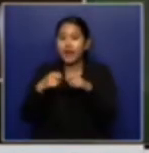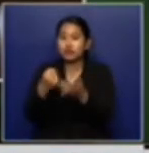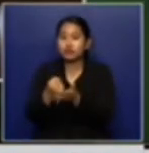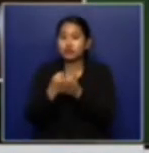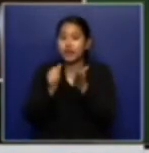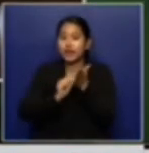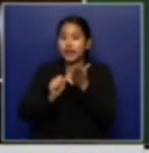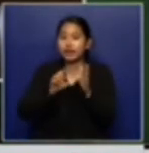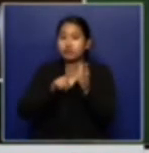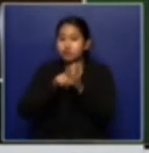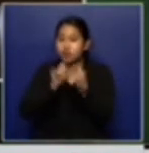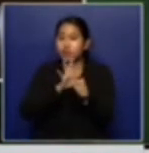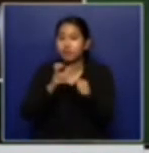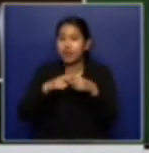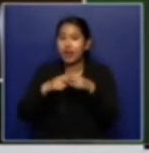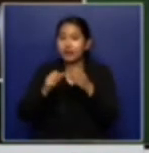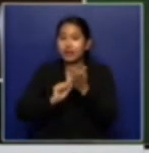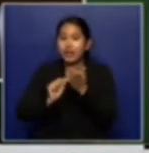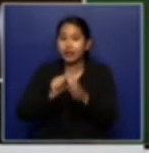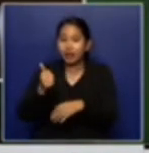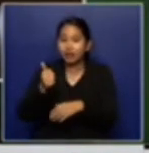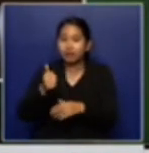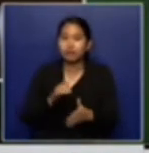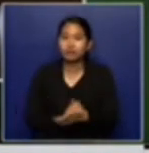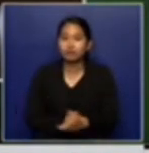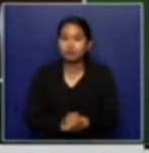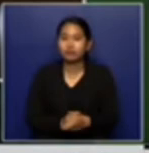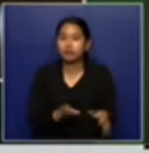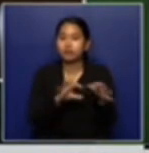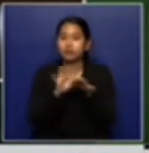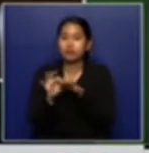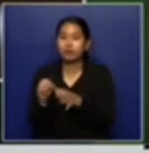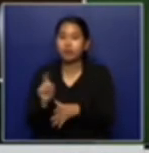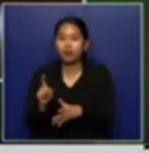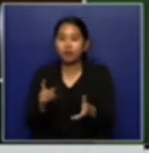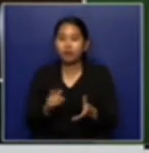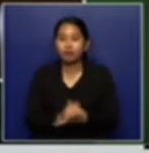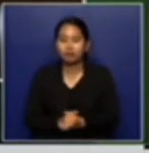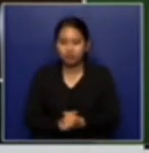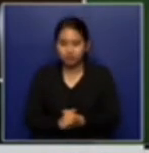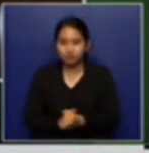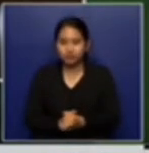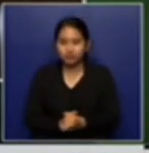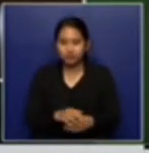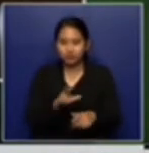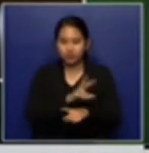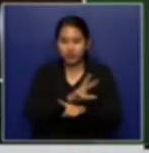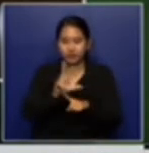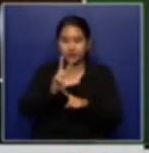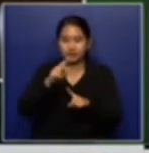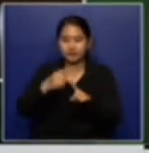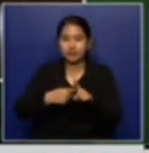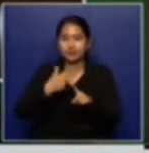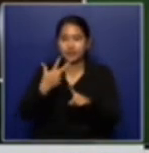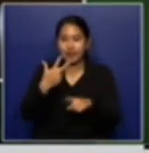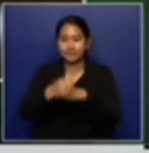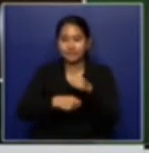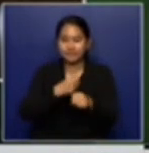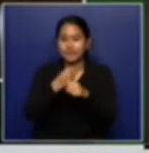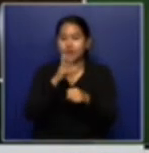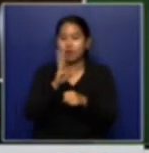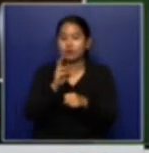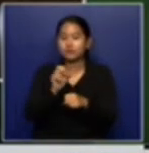ได้หรือเปล่ามันยืดเยื้อมายังไงครับท่านประธานครับปรากฏว่าหลังจากวันที่3มีนาคมปี63เนี่